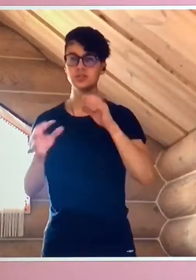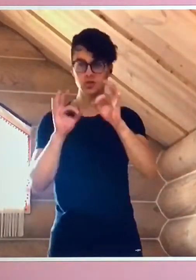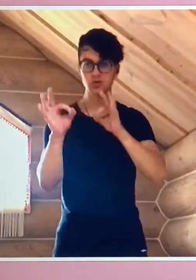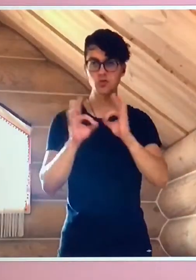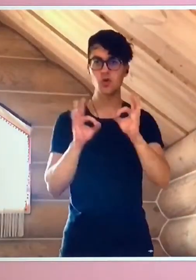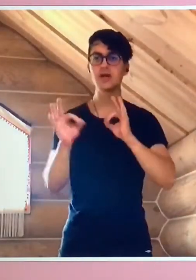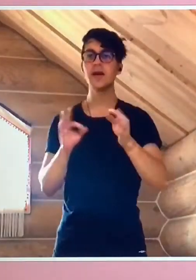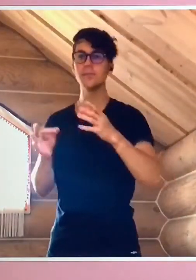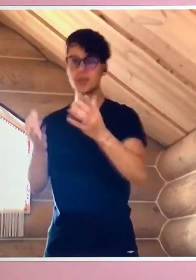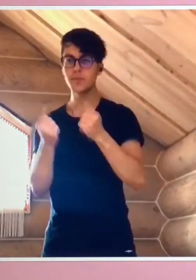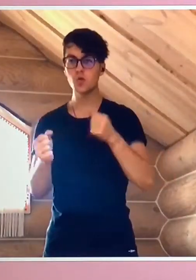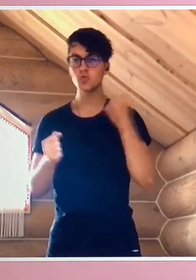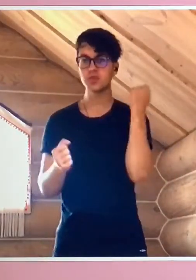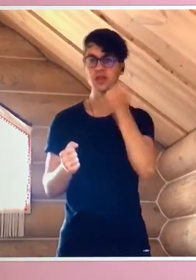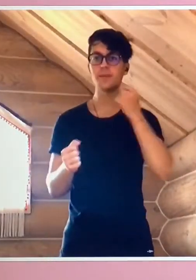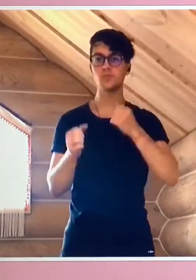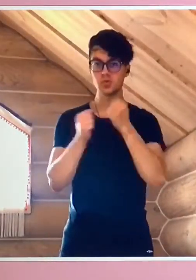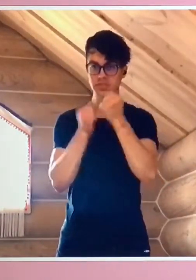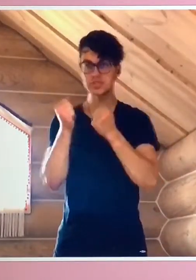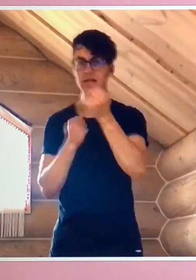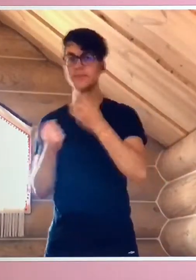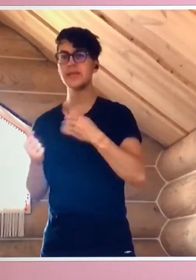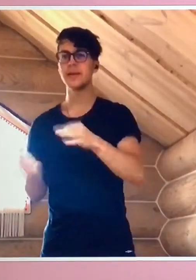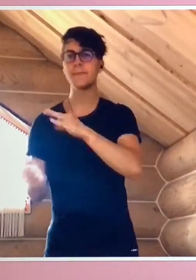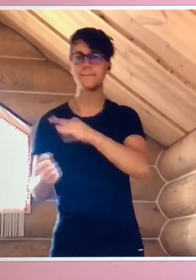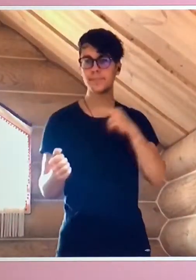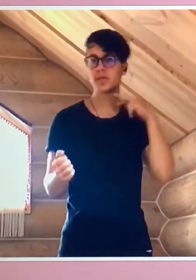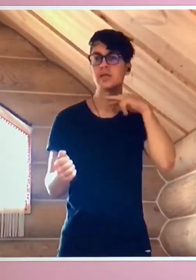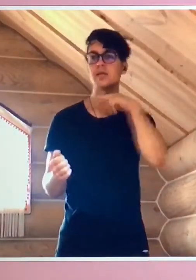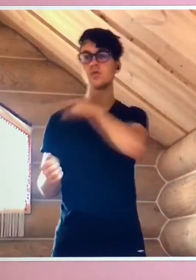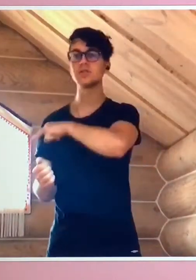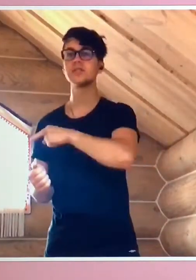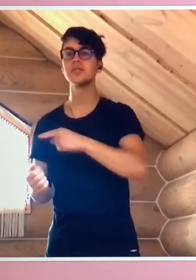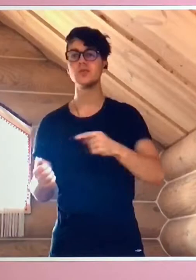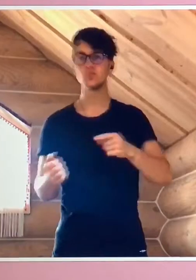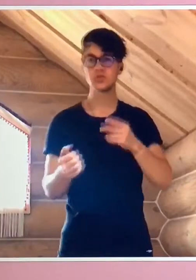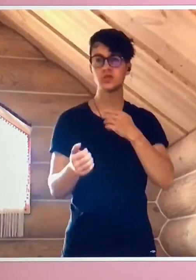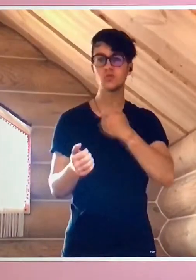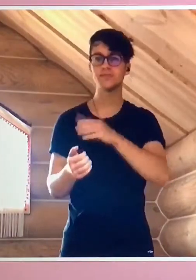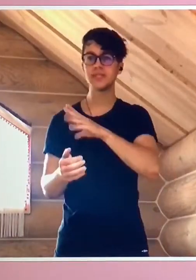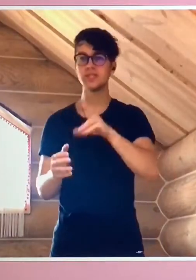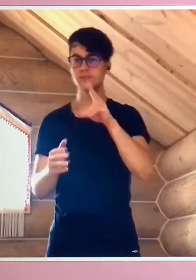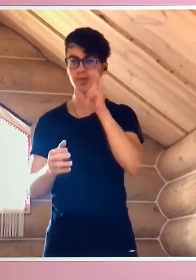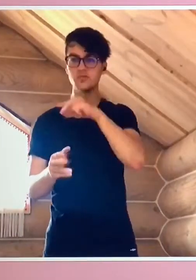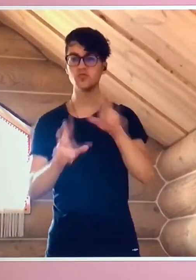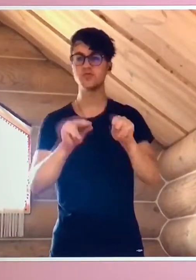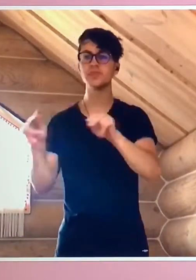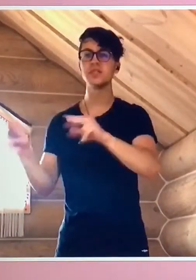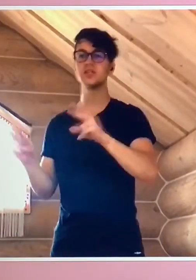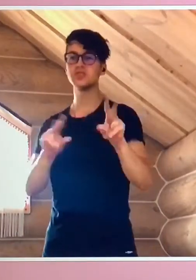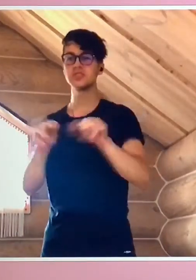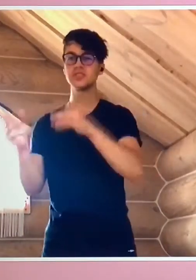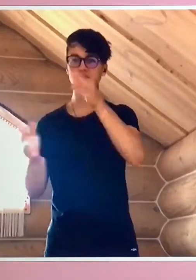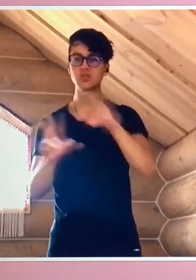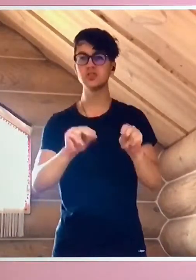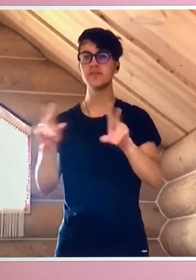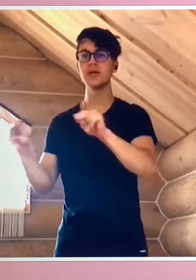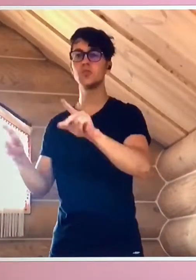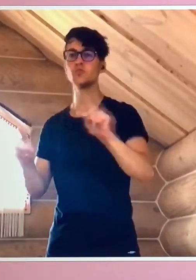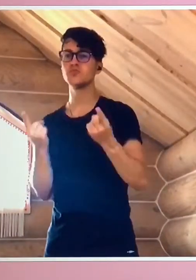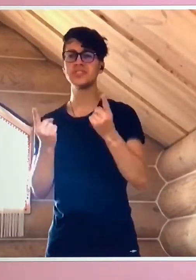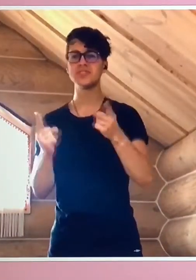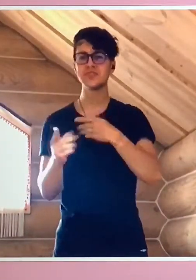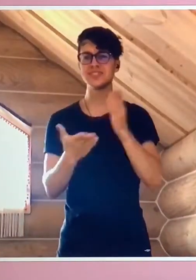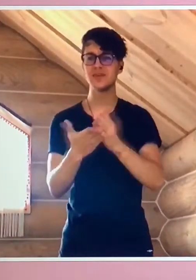Мое сердце дырка крокс, принимая удар как бокс. И меня это бесит токсик. Я хочу быть, блядь, счастливым, но счастье сказала